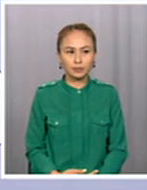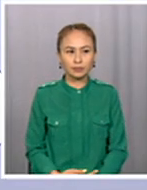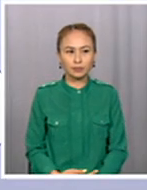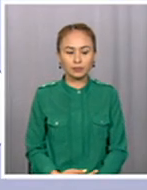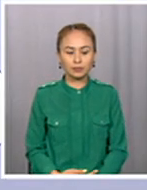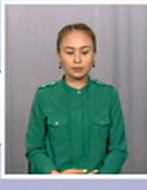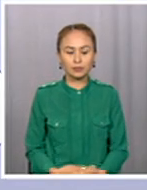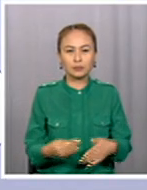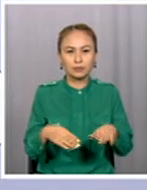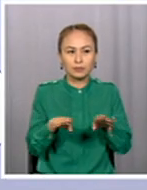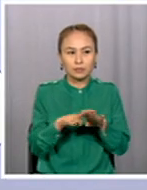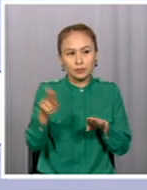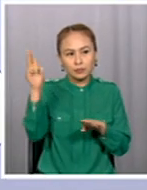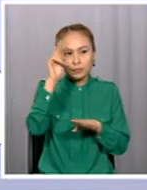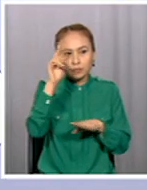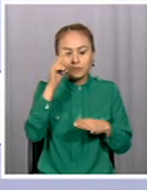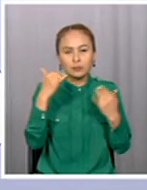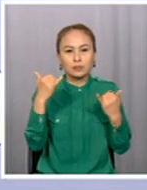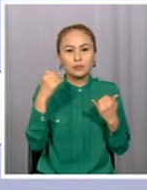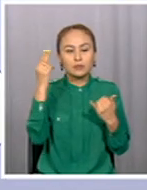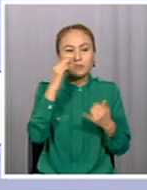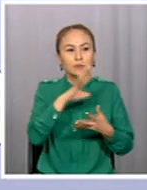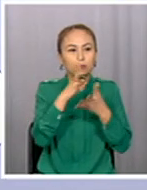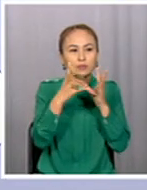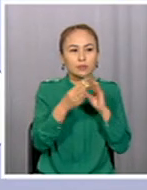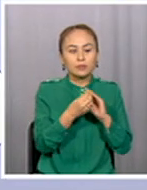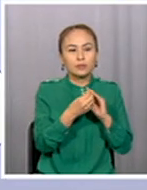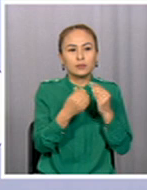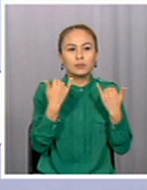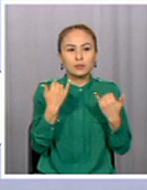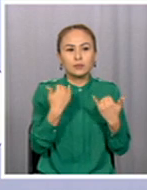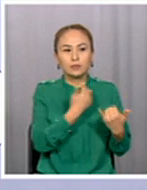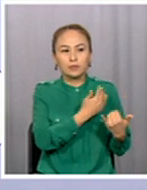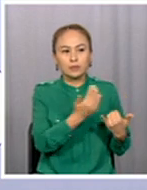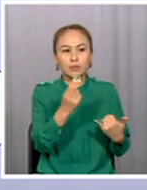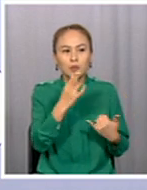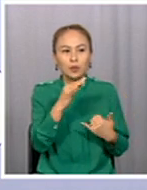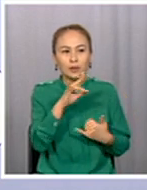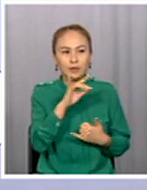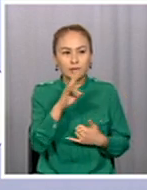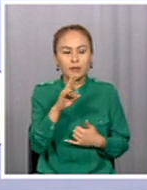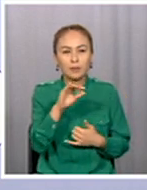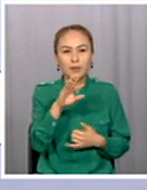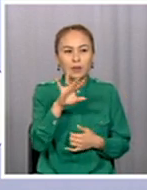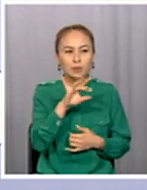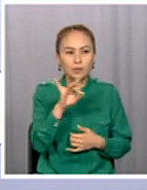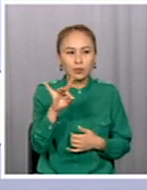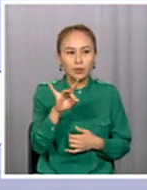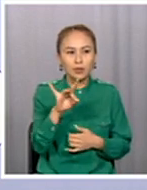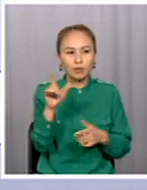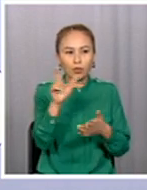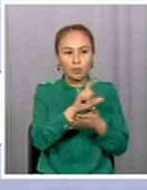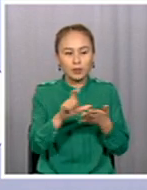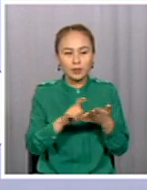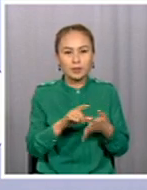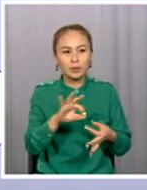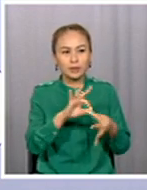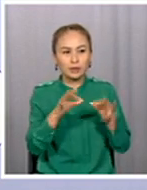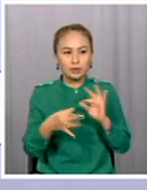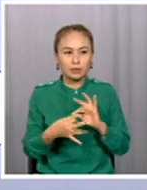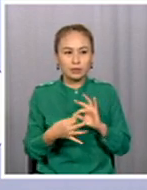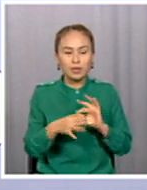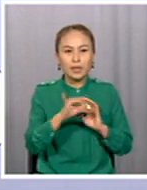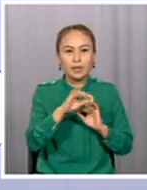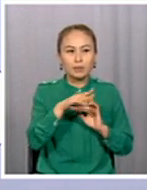Сонымен, құрметті оқушылар, бүгінгі сабағымызды қорытындылай келе, бүгін сіздер. Диоклетиан императордың реформаларын